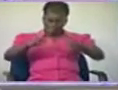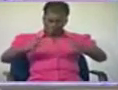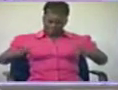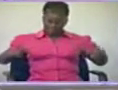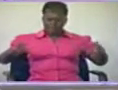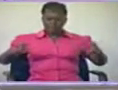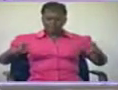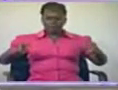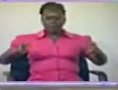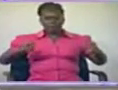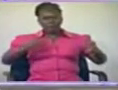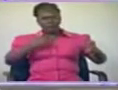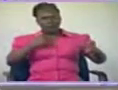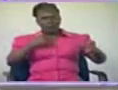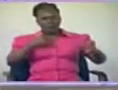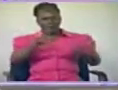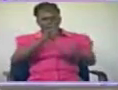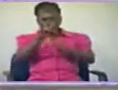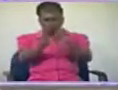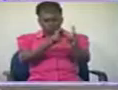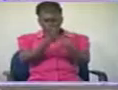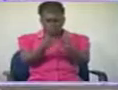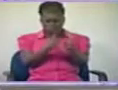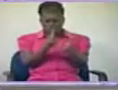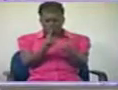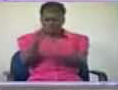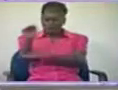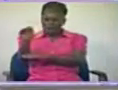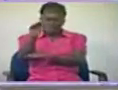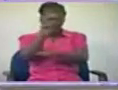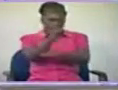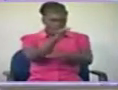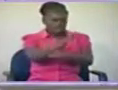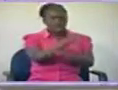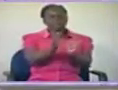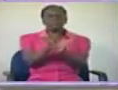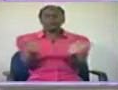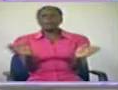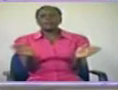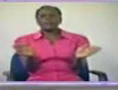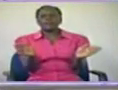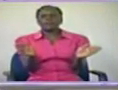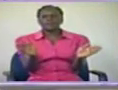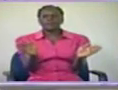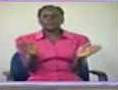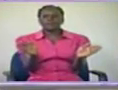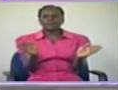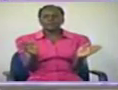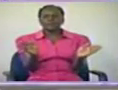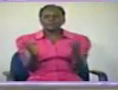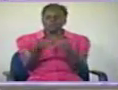na yale maswali ambayo tuliuliza wananchi ili waweze kuongea juu